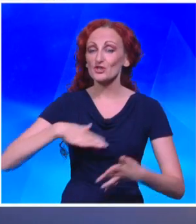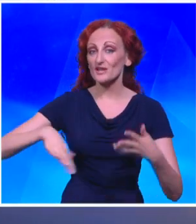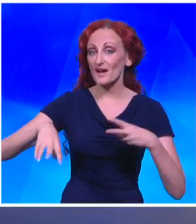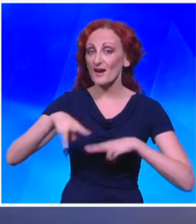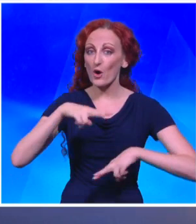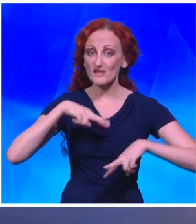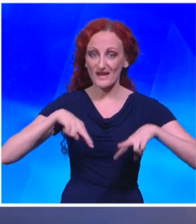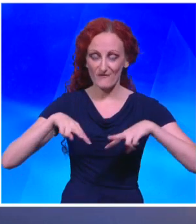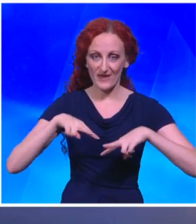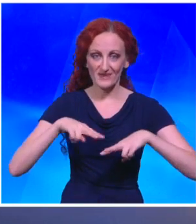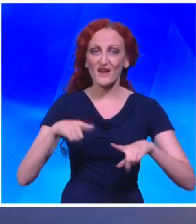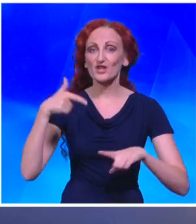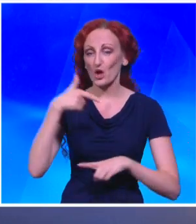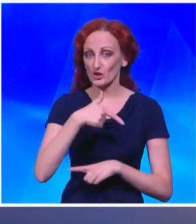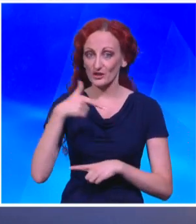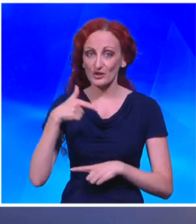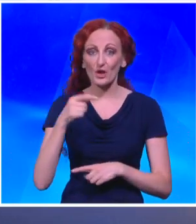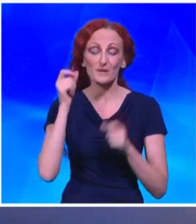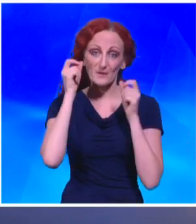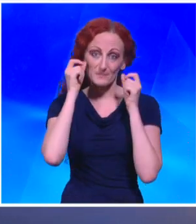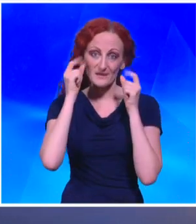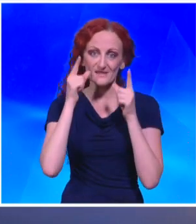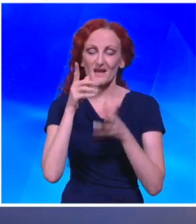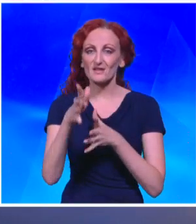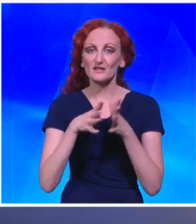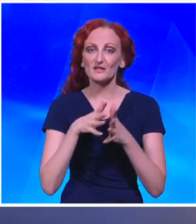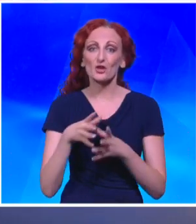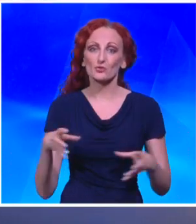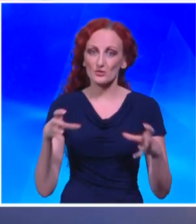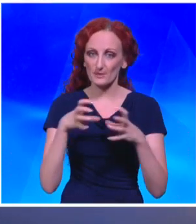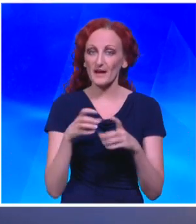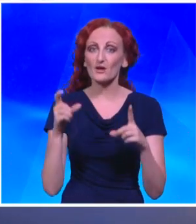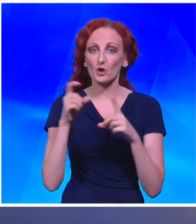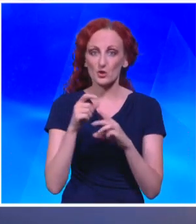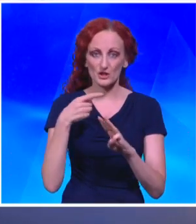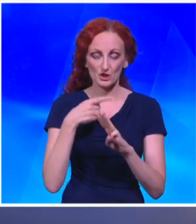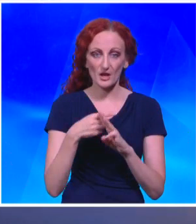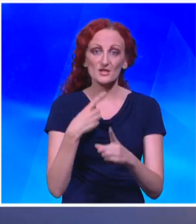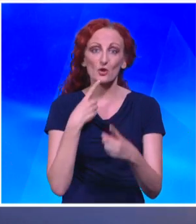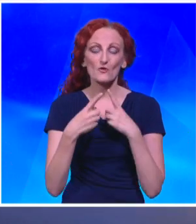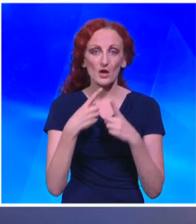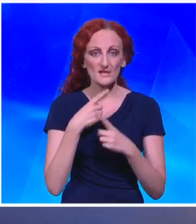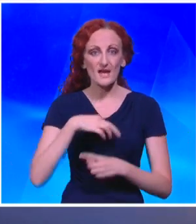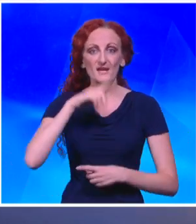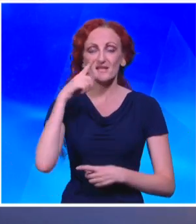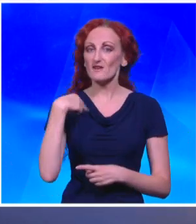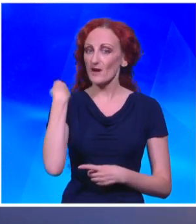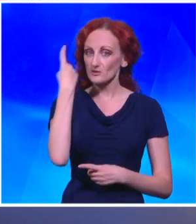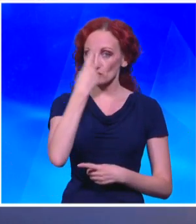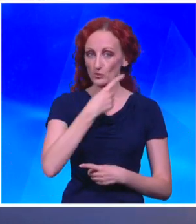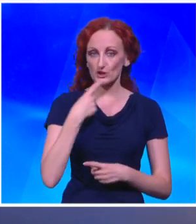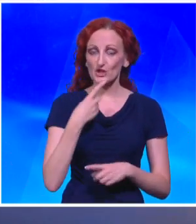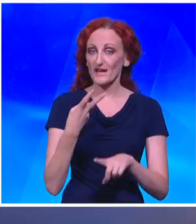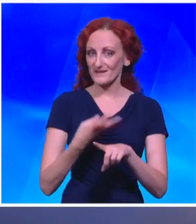Или дори самия председател на Народното събрание, Росен Желязков. Заговори се и за знаково лице на българската неврохирургия